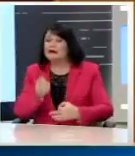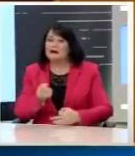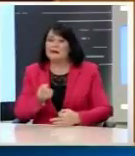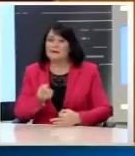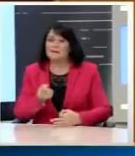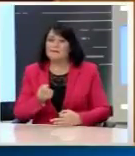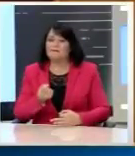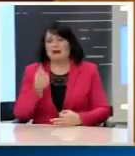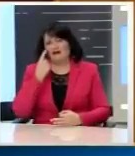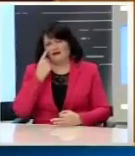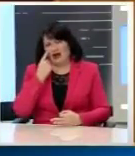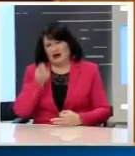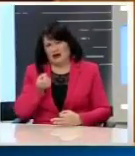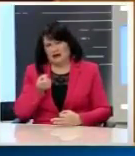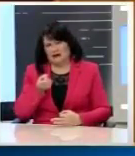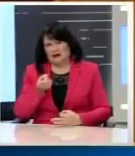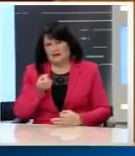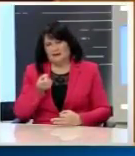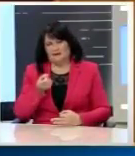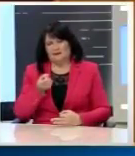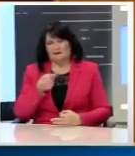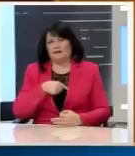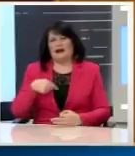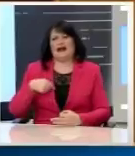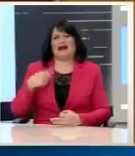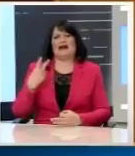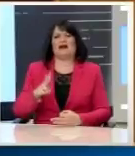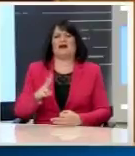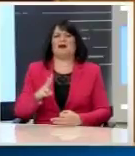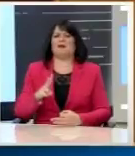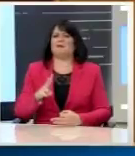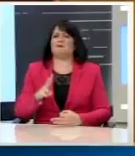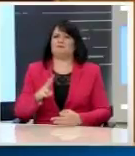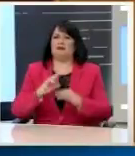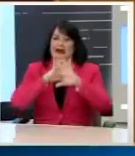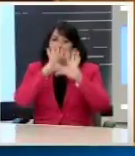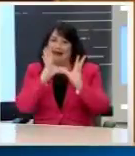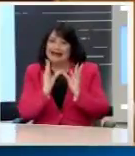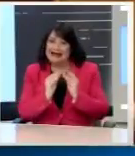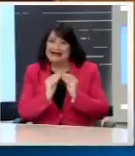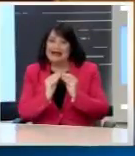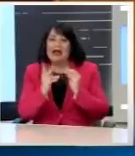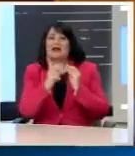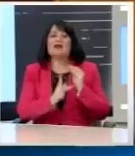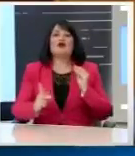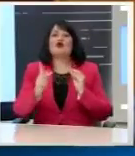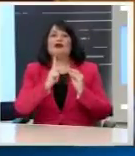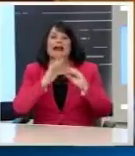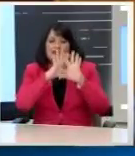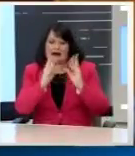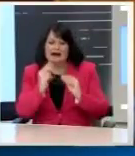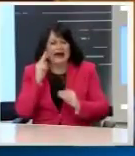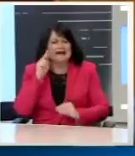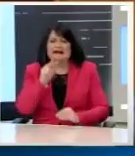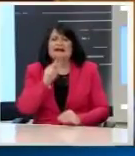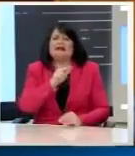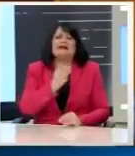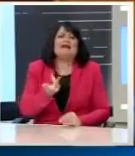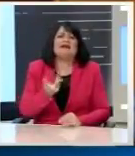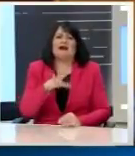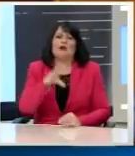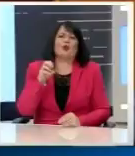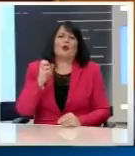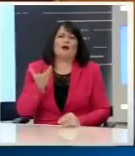γιατί από ό,τι φαίνεται η ηγεσία σας δεν έχει πλήρη την εικόνα της ελληνικής κοινωνίας, ότι και το πολιτικό